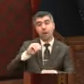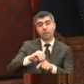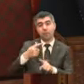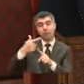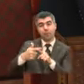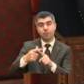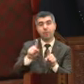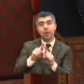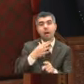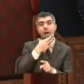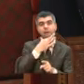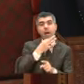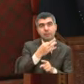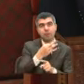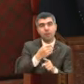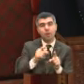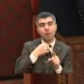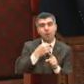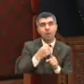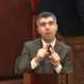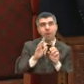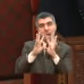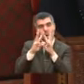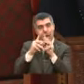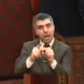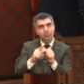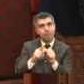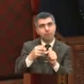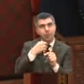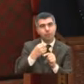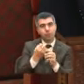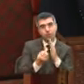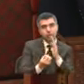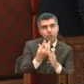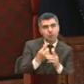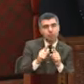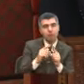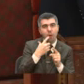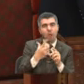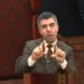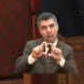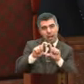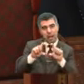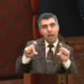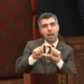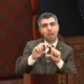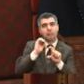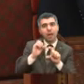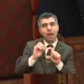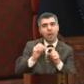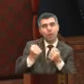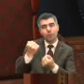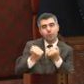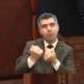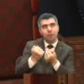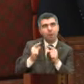تسهيل العمليات الآن غادي نمشيو للرقمنة ديال واحد العدد الأمور، خاصة فيما يتعلق بالبطاقة الرمادية، باش ما يحتاجش حقيقة المواطن بعد